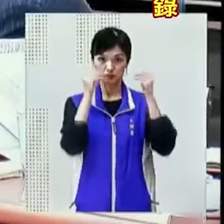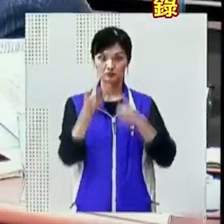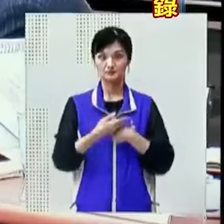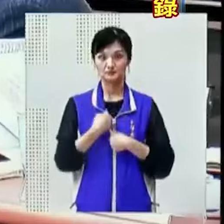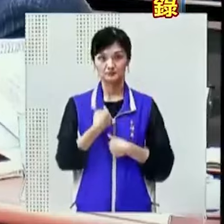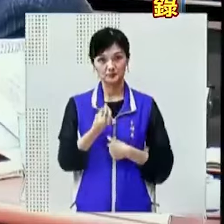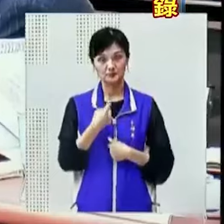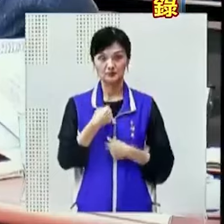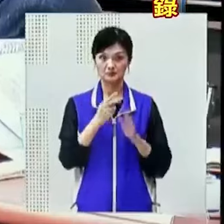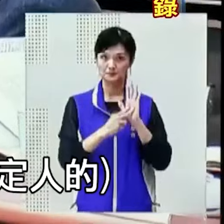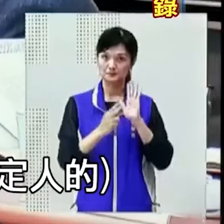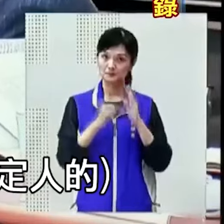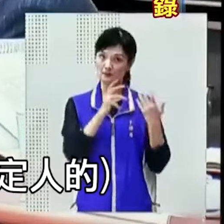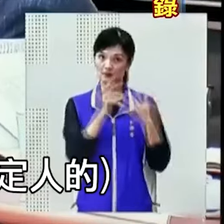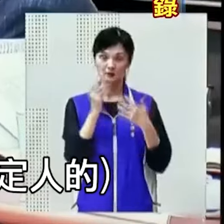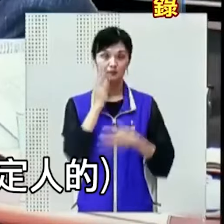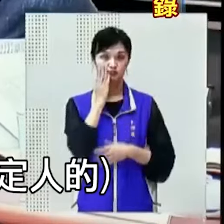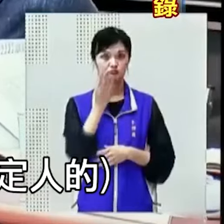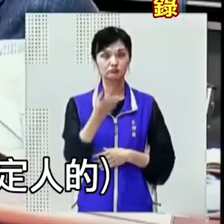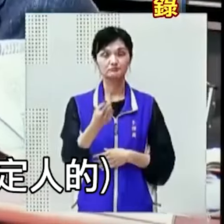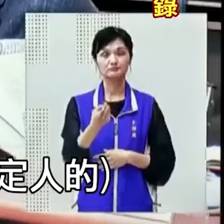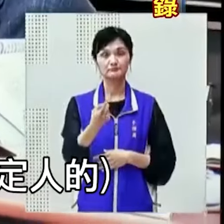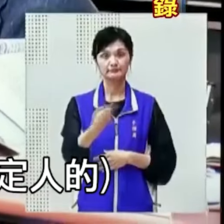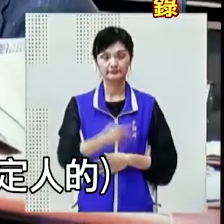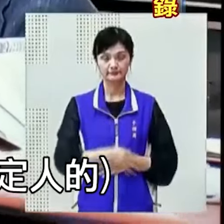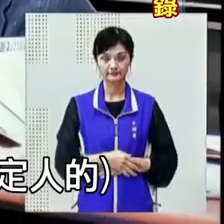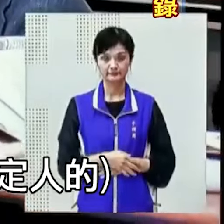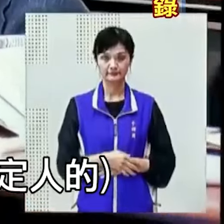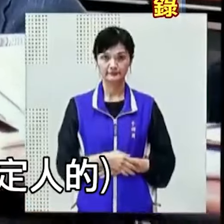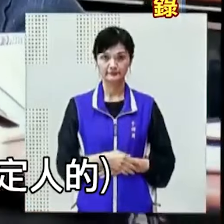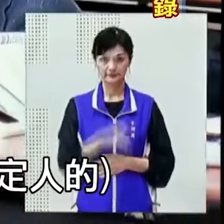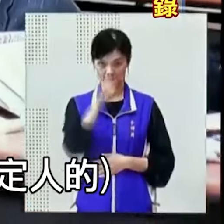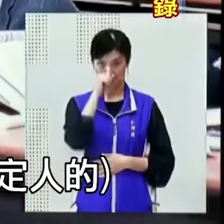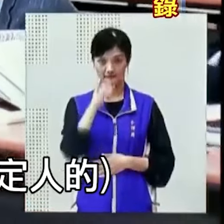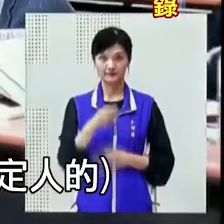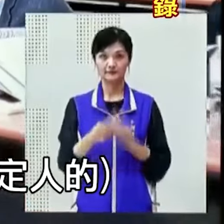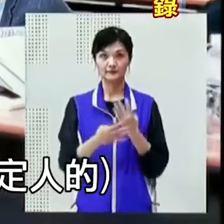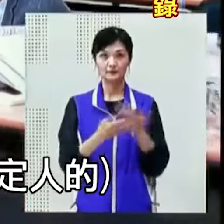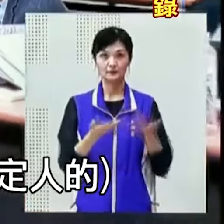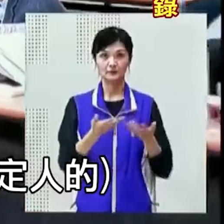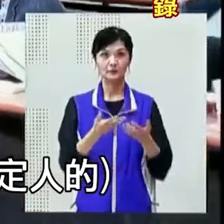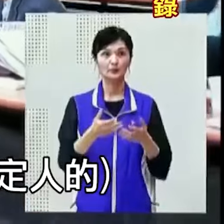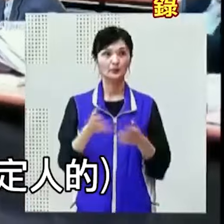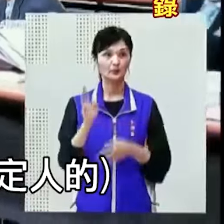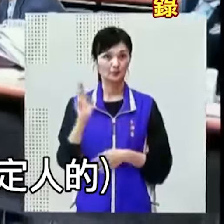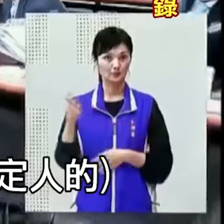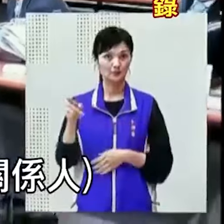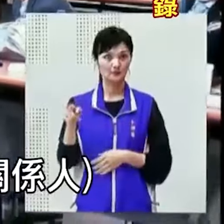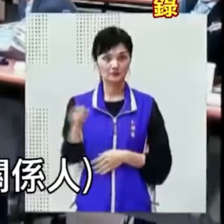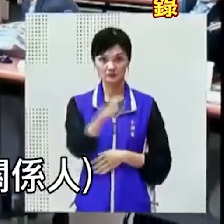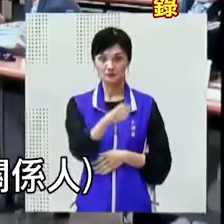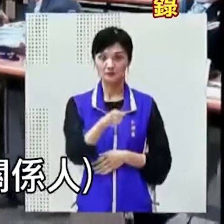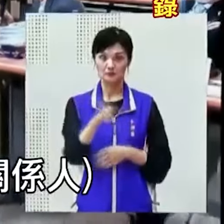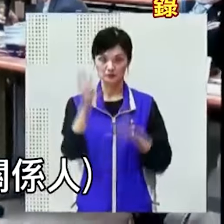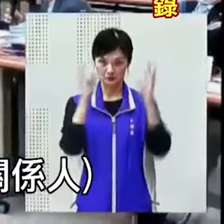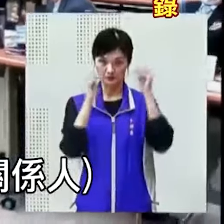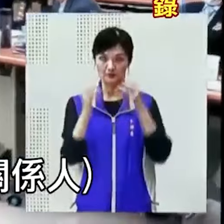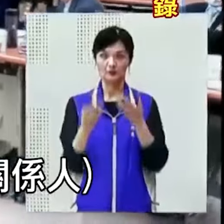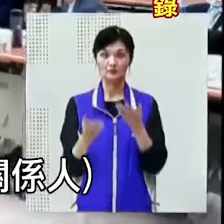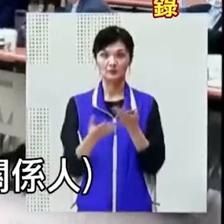嘛。 好，我们请业务单位准备鉴定人的资料